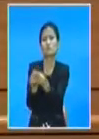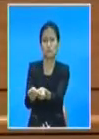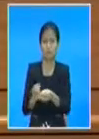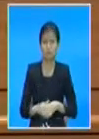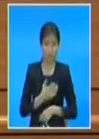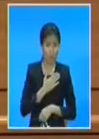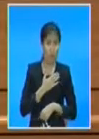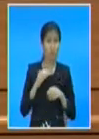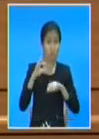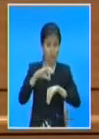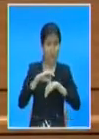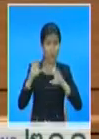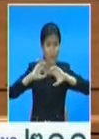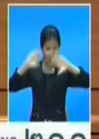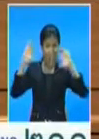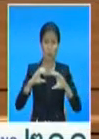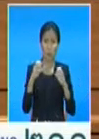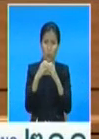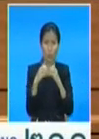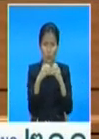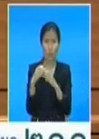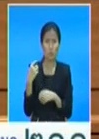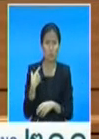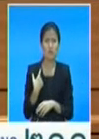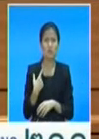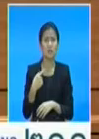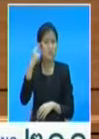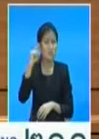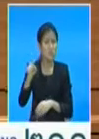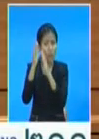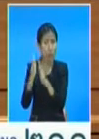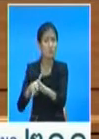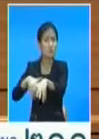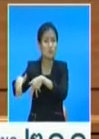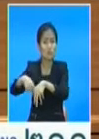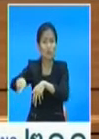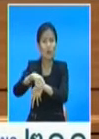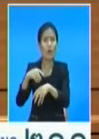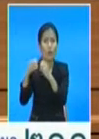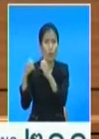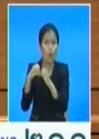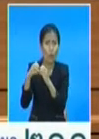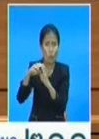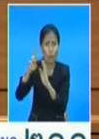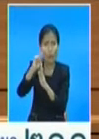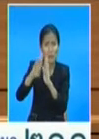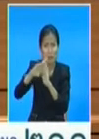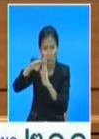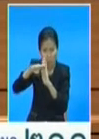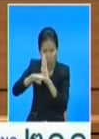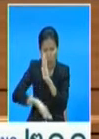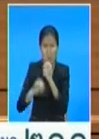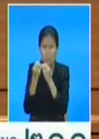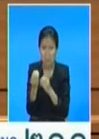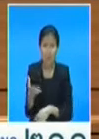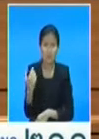ยังยุ่งยากอย่างนี้เลยคำถามว่าชาวบ้านจะยุ่งยากขนาดไหนนะฮะ ระเบียบกฎเกณฑ์อะไรต่างๆเนี่ยนะฮะถ้าเขาปลูกเ